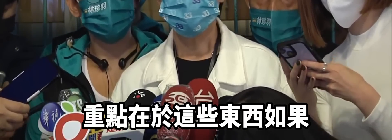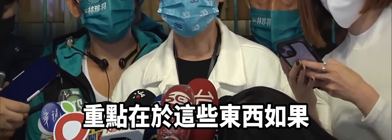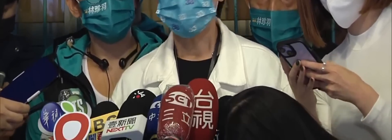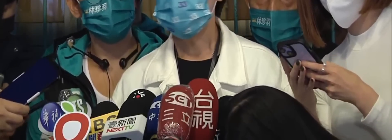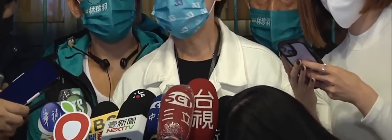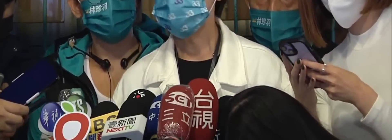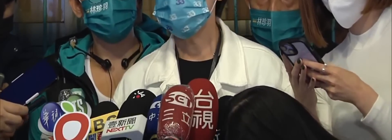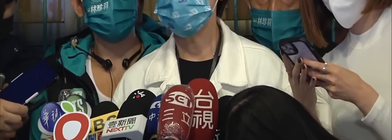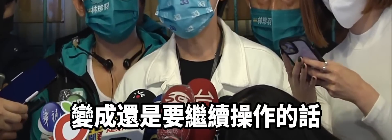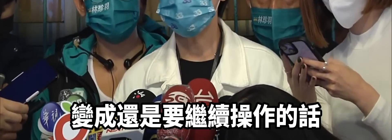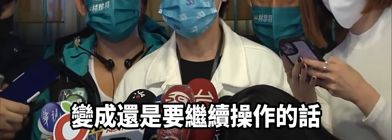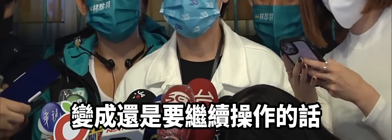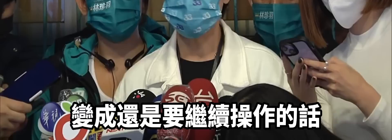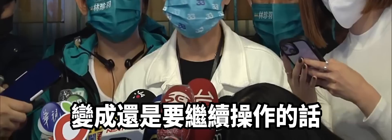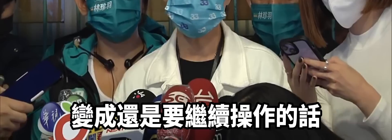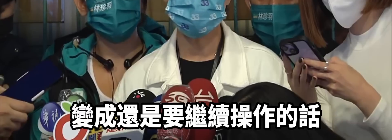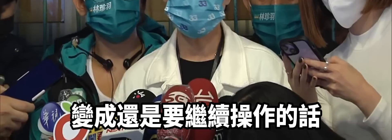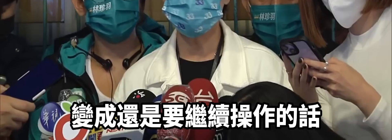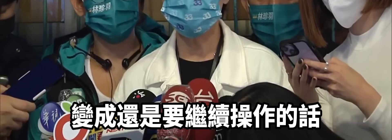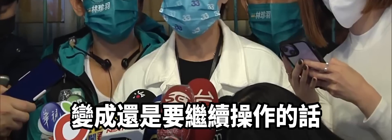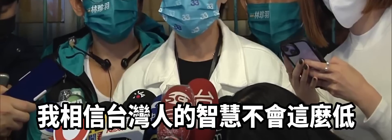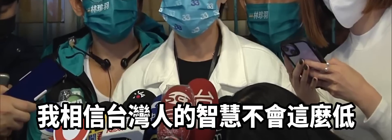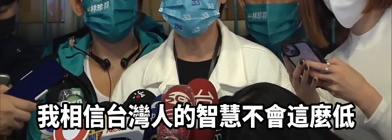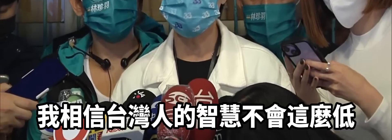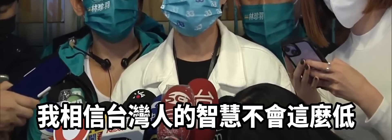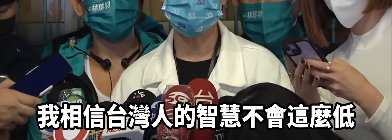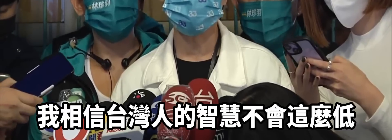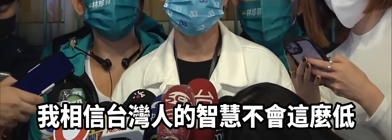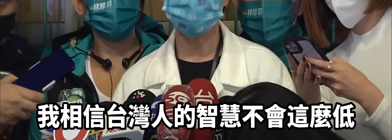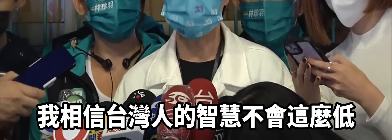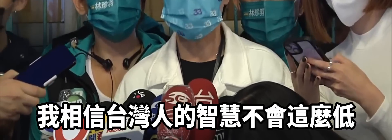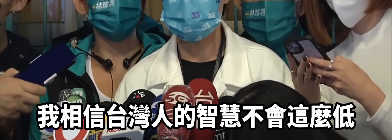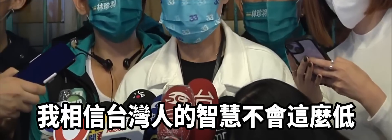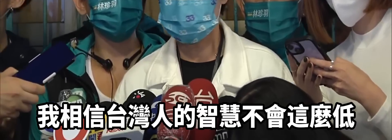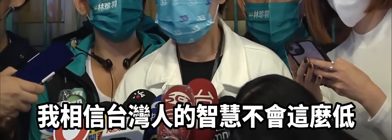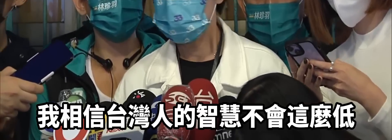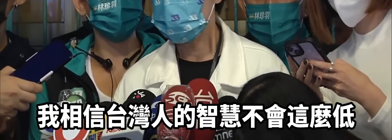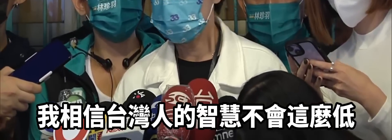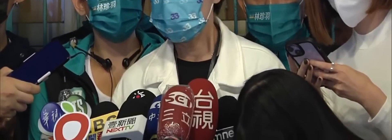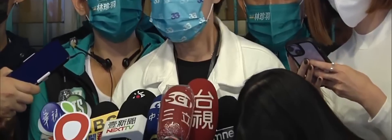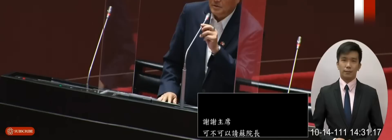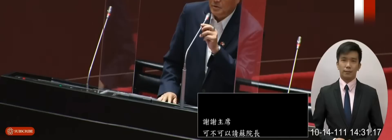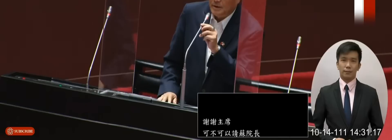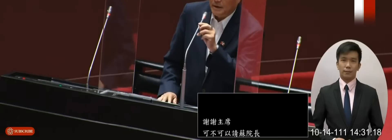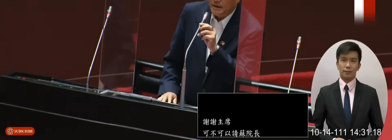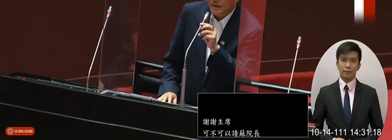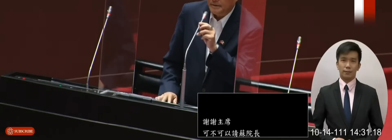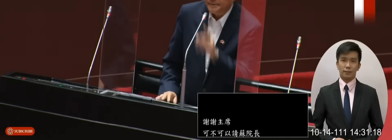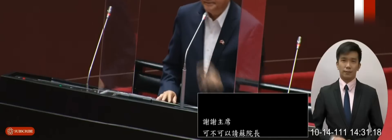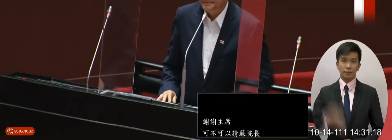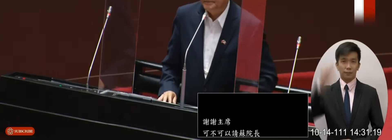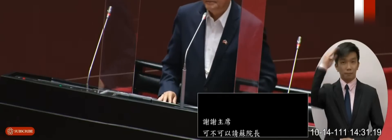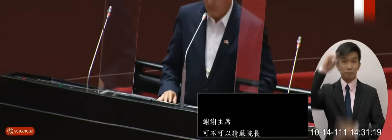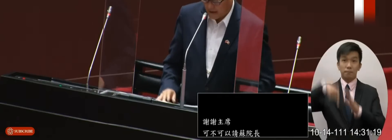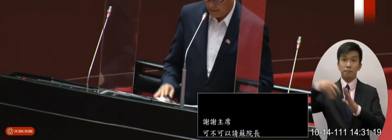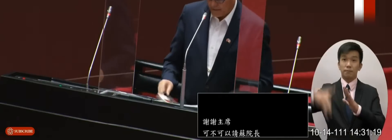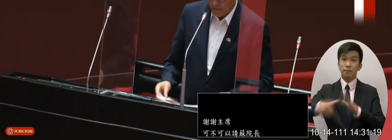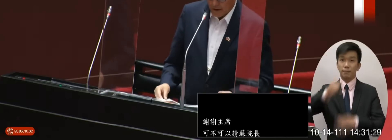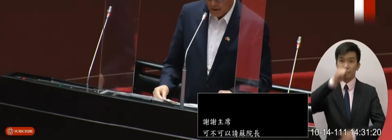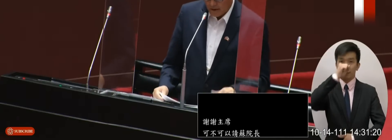果变成还是要继续操作的话，我相信台湾人的智慧不会这么低啊。 苏院长你好。 喂，你